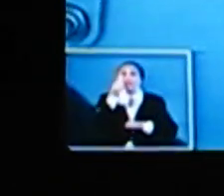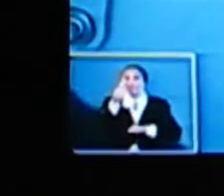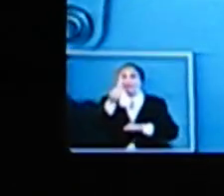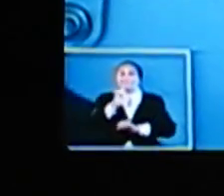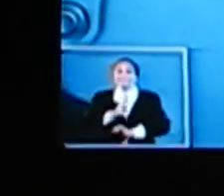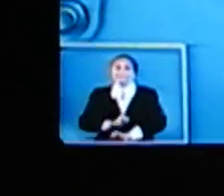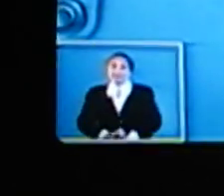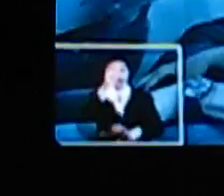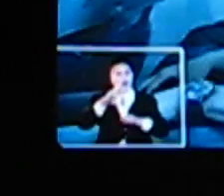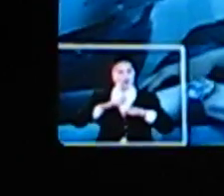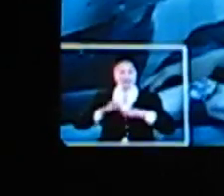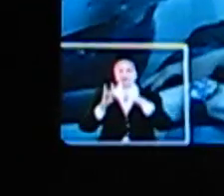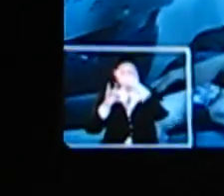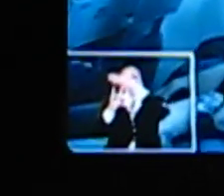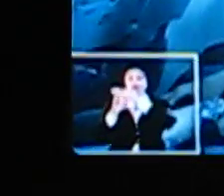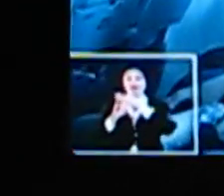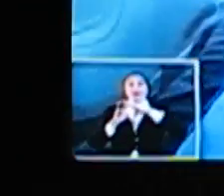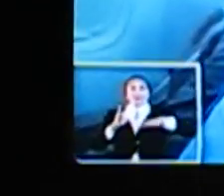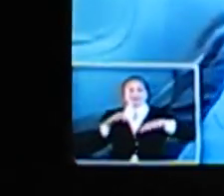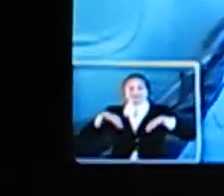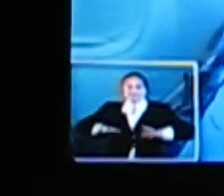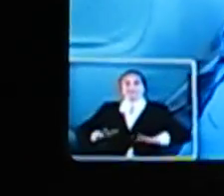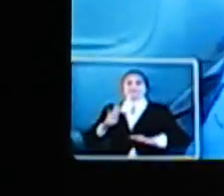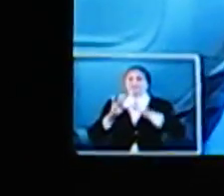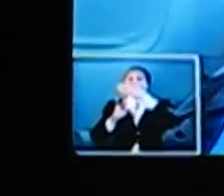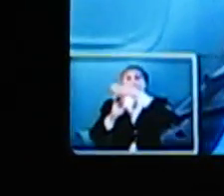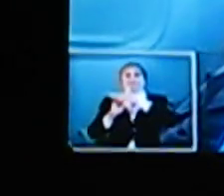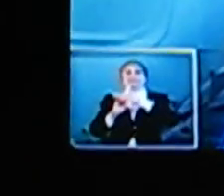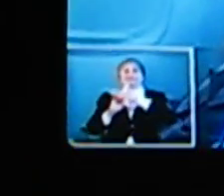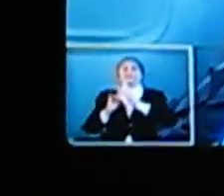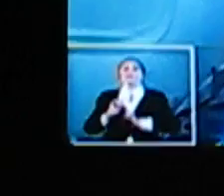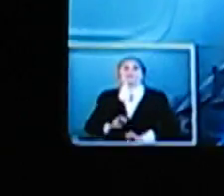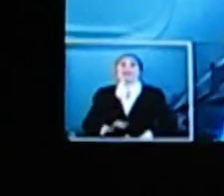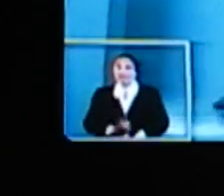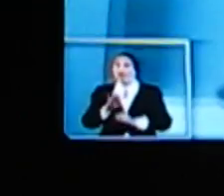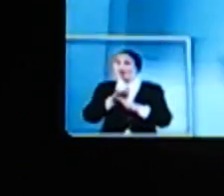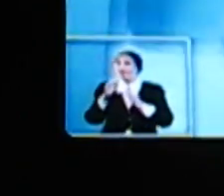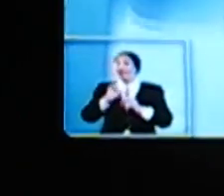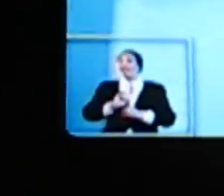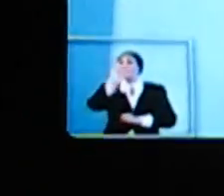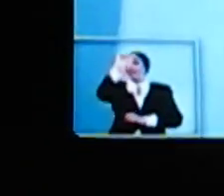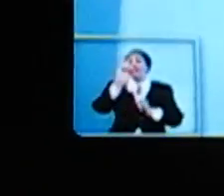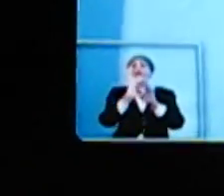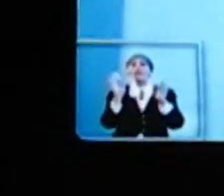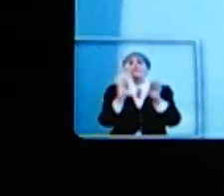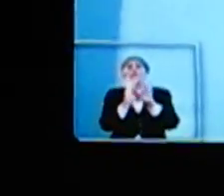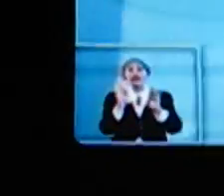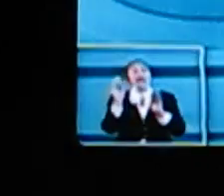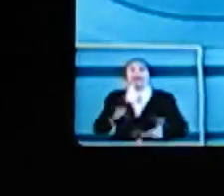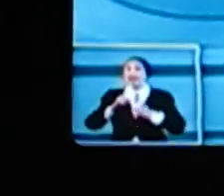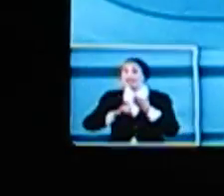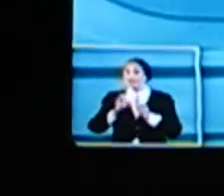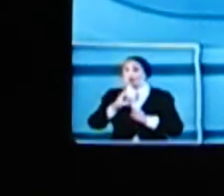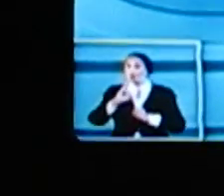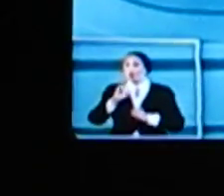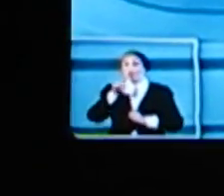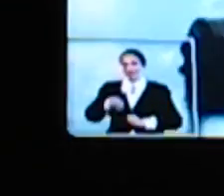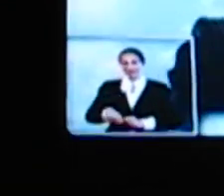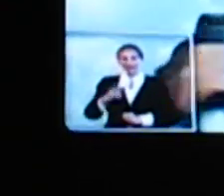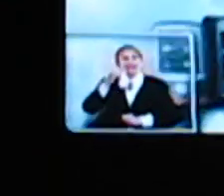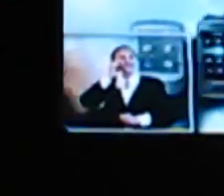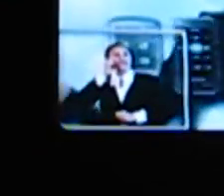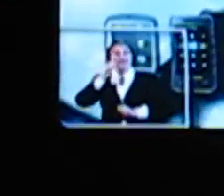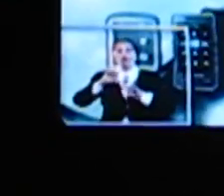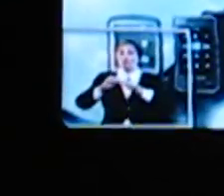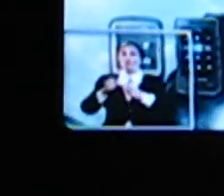إحكام غلقها، وضع ظهر المقعد في وضع رأسي معتدل. فتح ستائر النوافذ، يرجى غلق كل